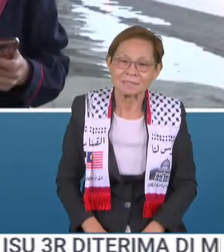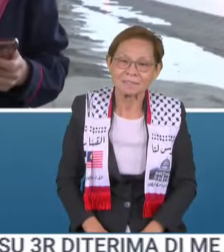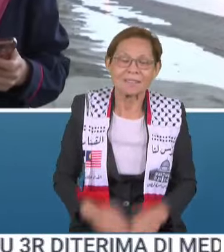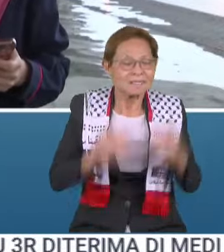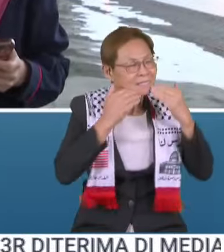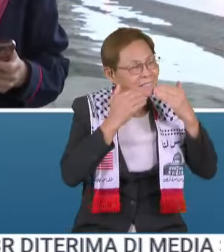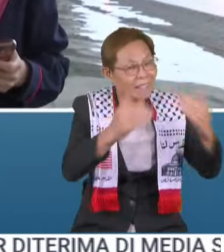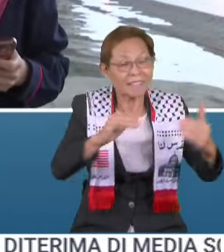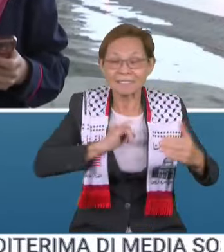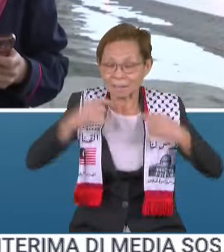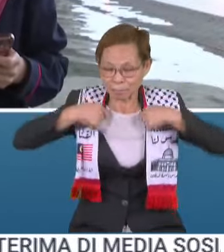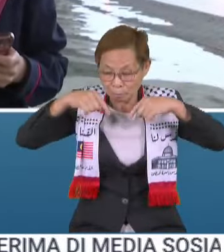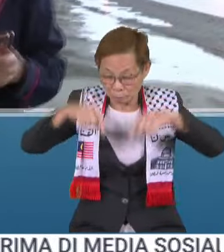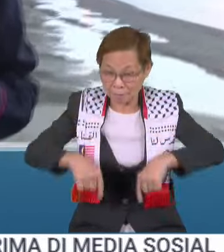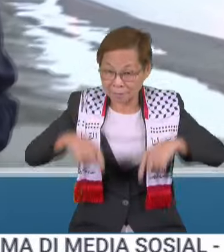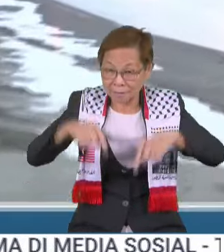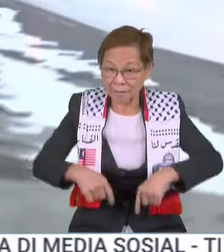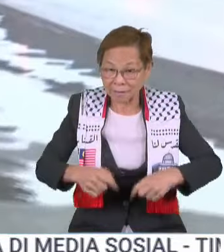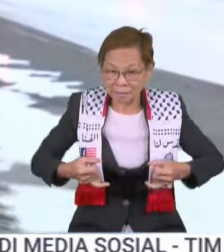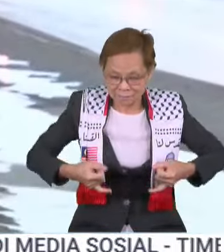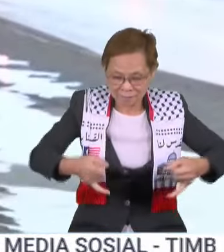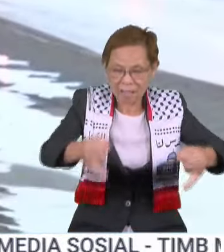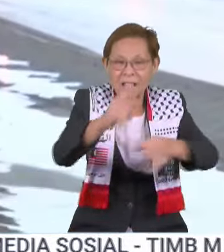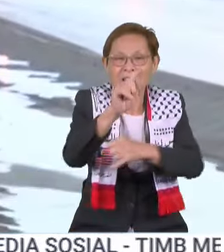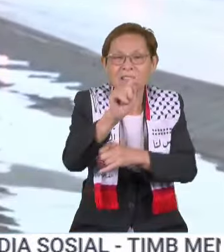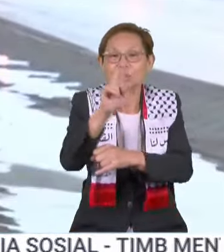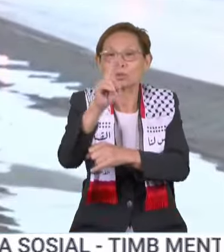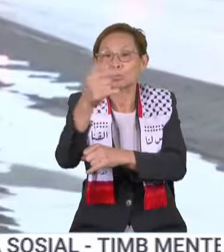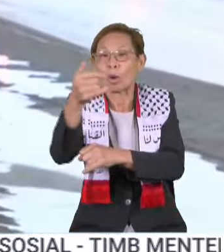Terima kasih. Saya kini berada di Jalan